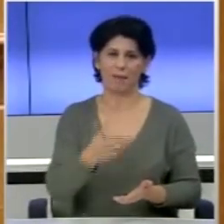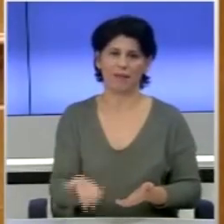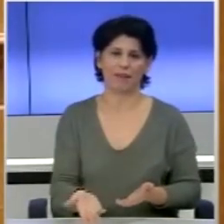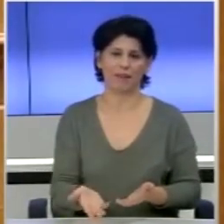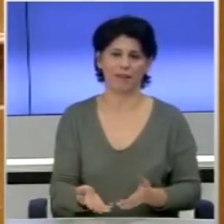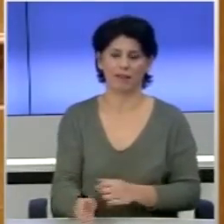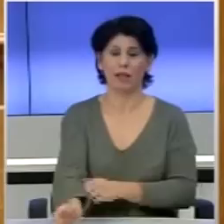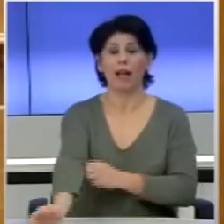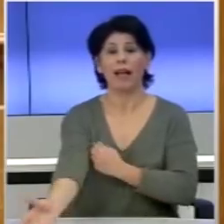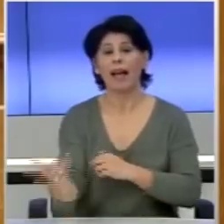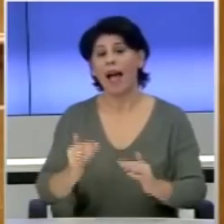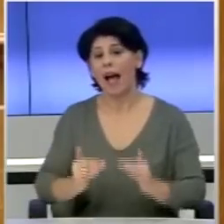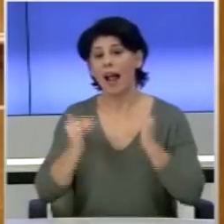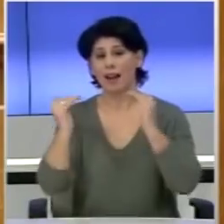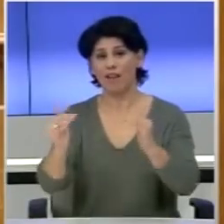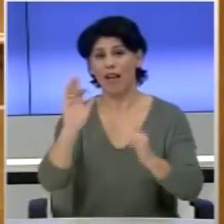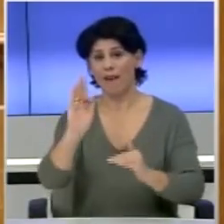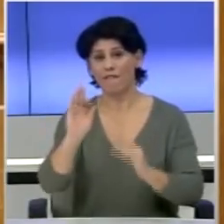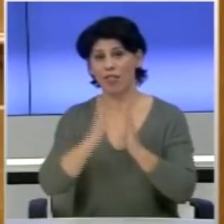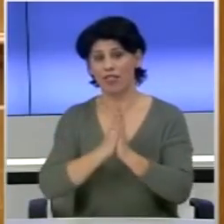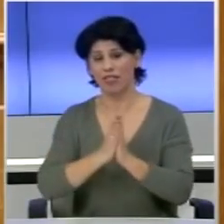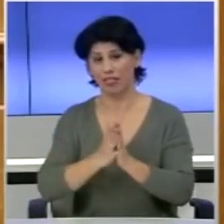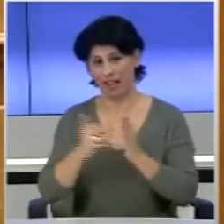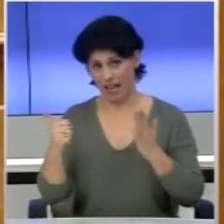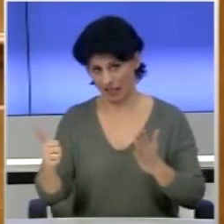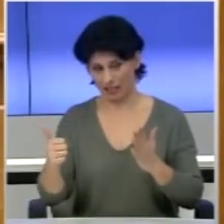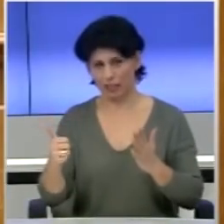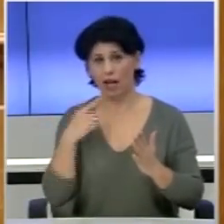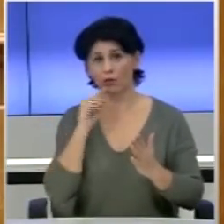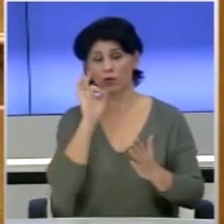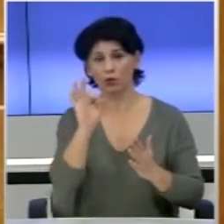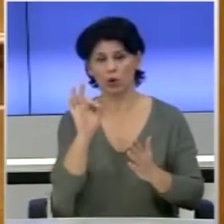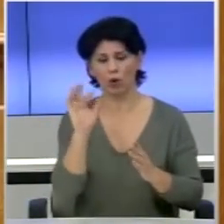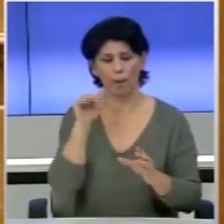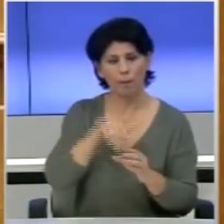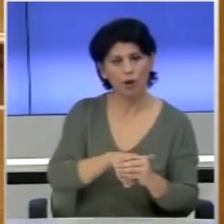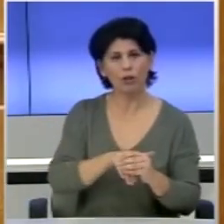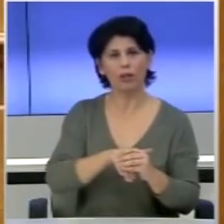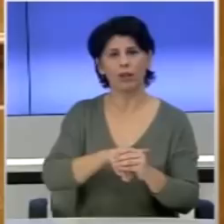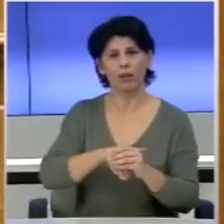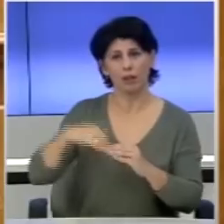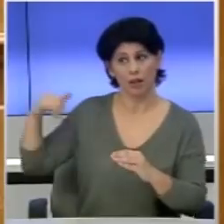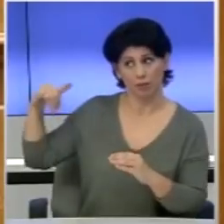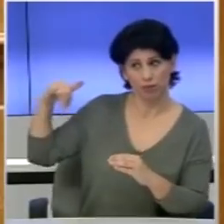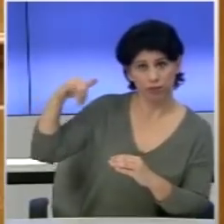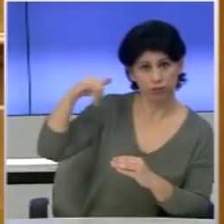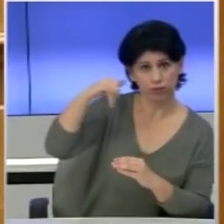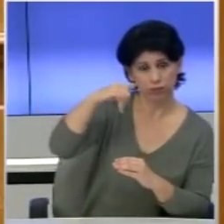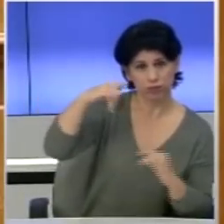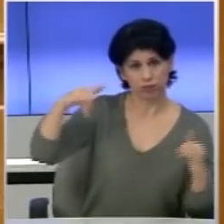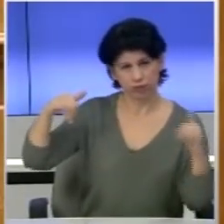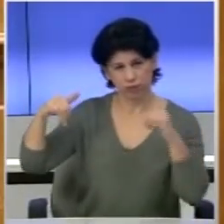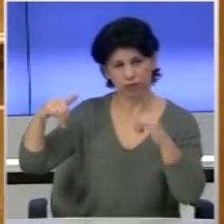Γιατί η αναβάθμιση των F-16 γίνεται με στόχο την εμπλοκή των μαχητικών αεροσκαφών στα